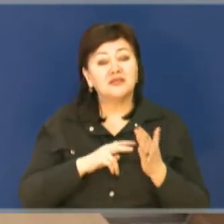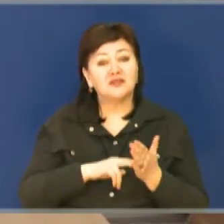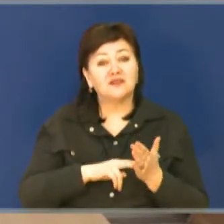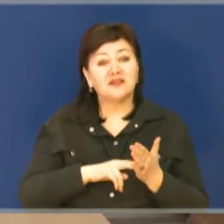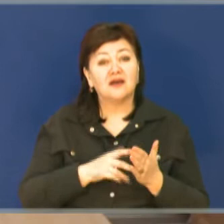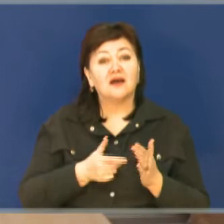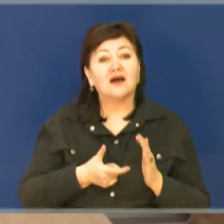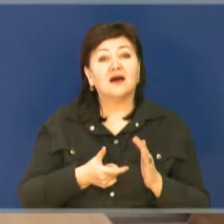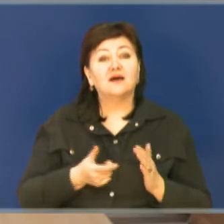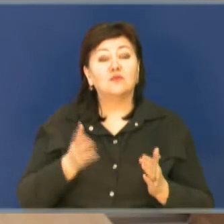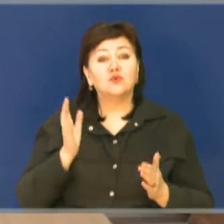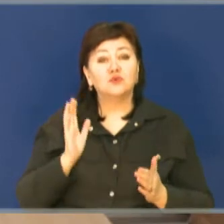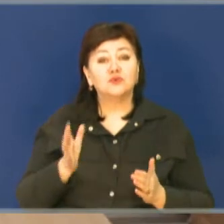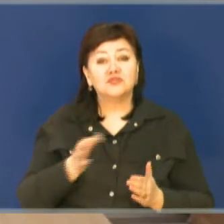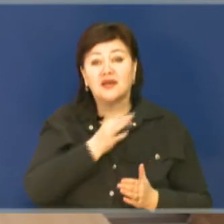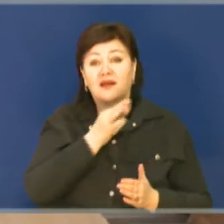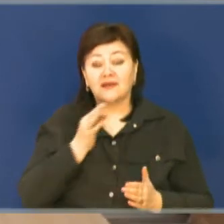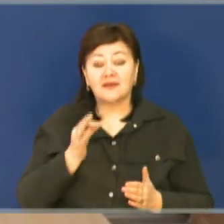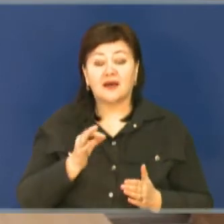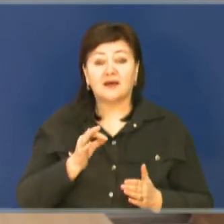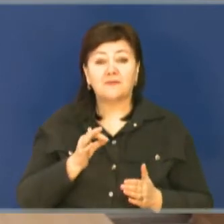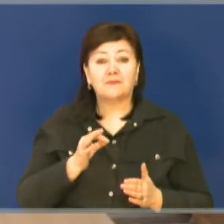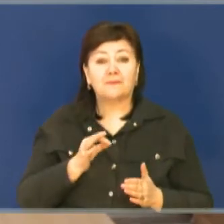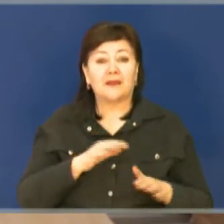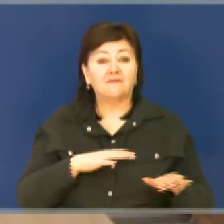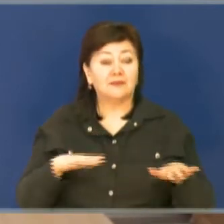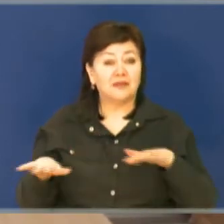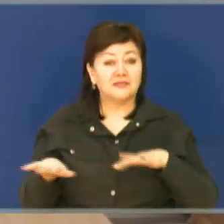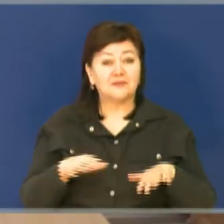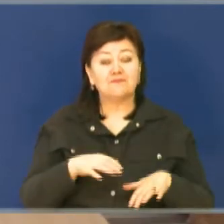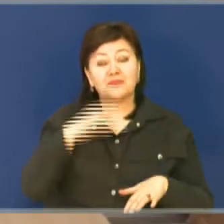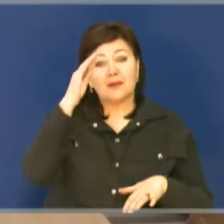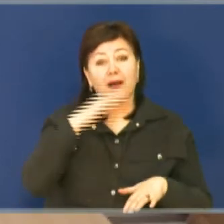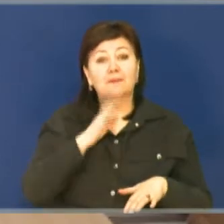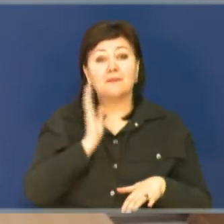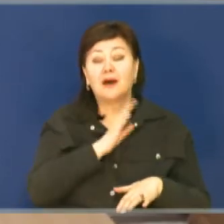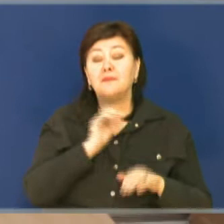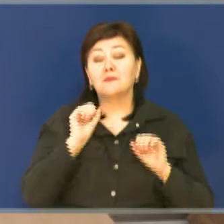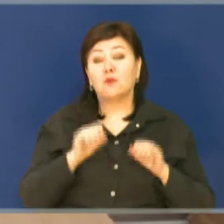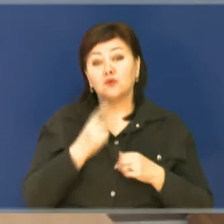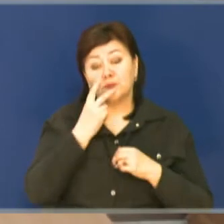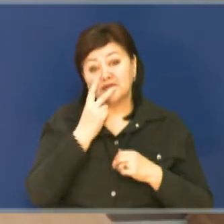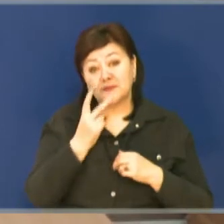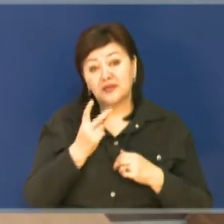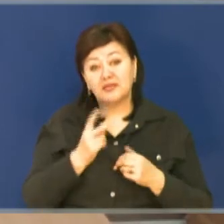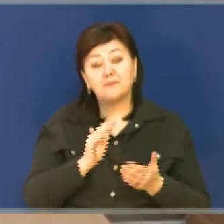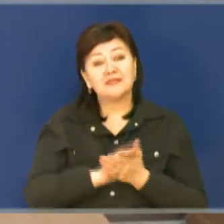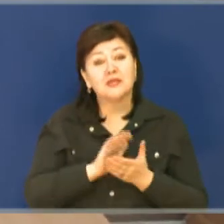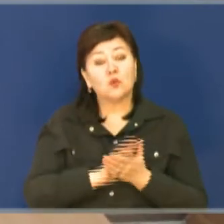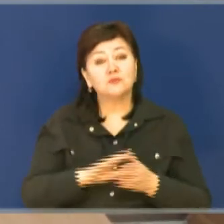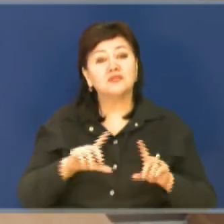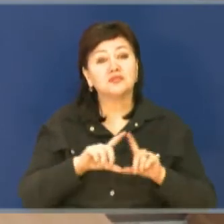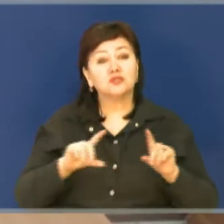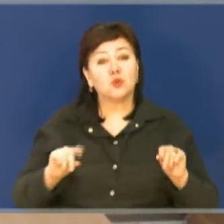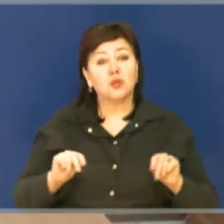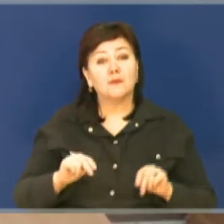и полную информацию о нагрузке учителя. Кроме того, родители смогут заранее прийти и познакомиться со школой, познакомиться с педагогом и